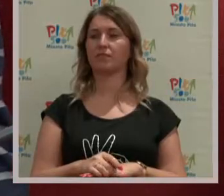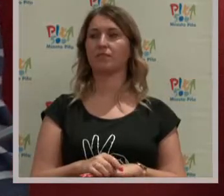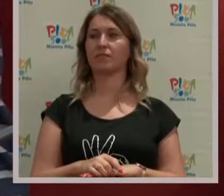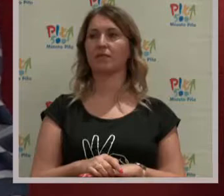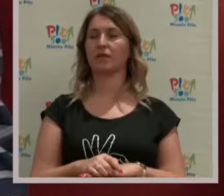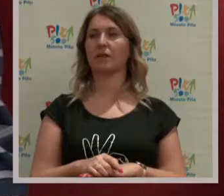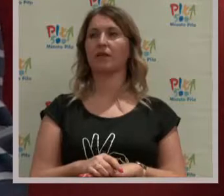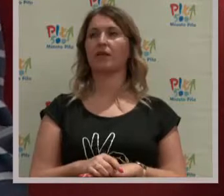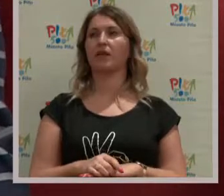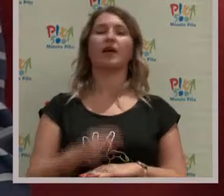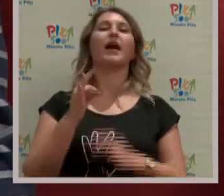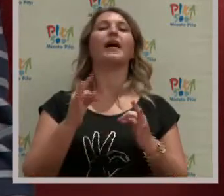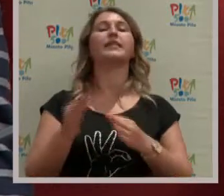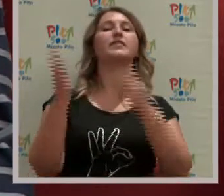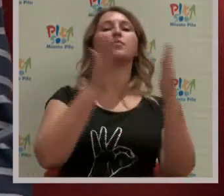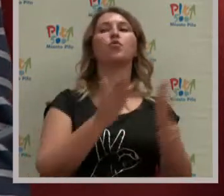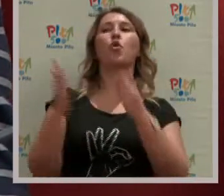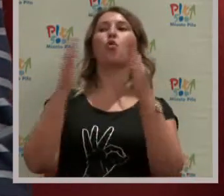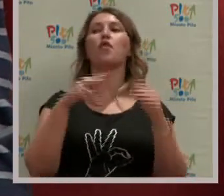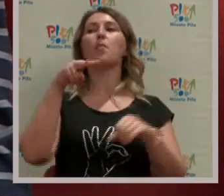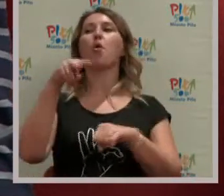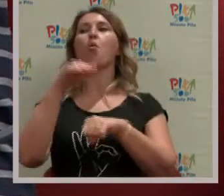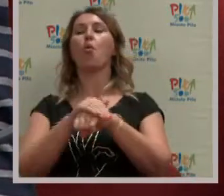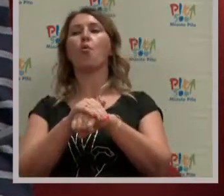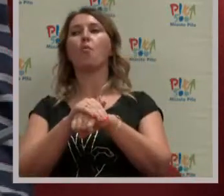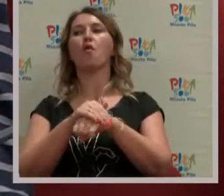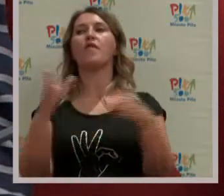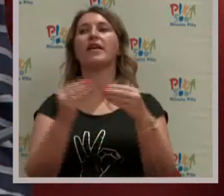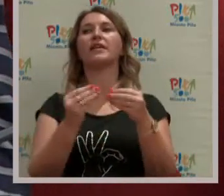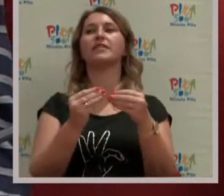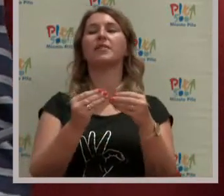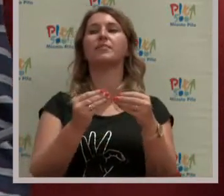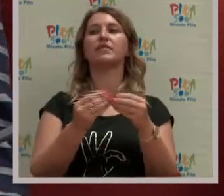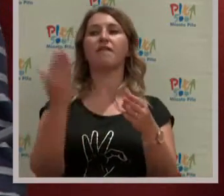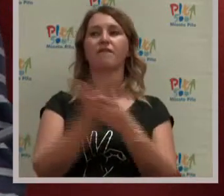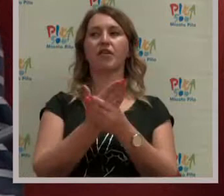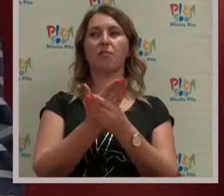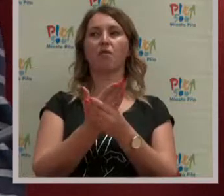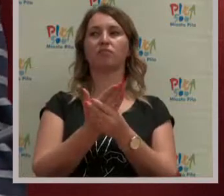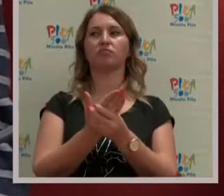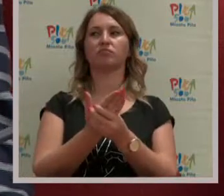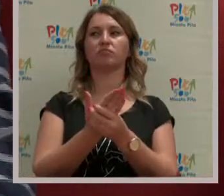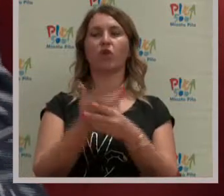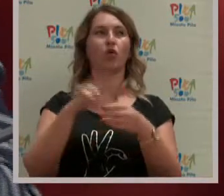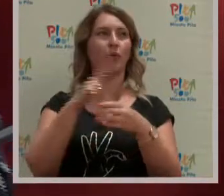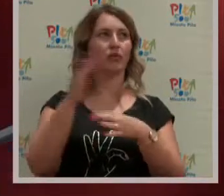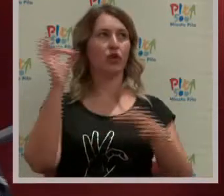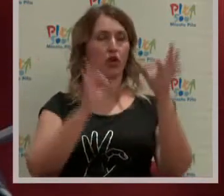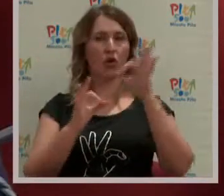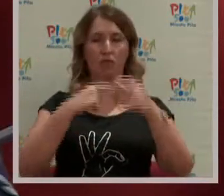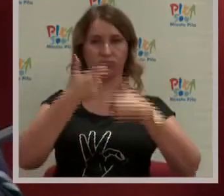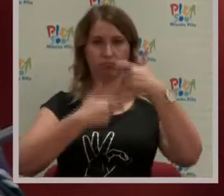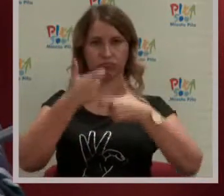momencie na etapie przygotowania się do podpisania umowy z wykonawcą procedura wyboru wykonawcy a także rozprawa w Kijo nieco